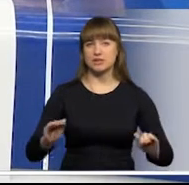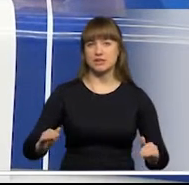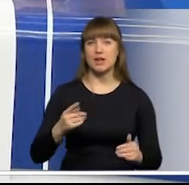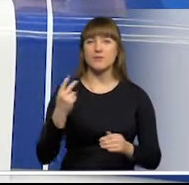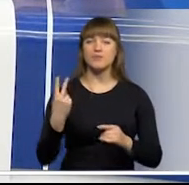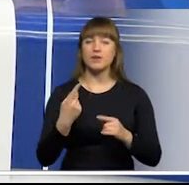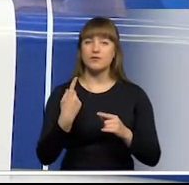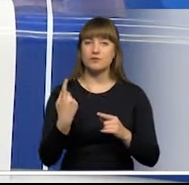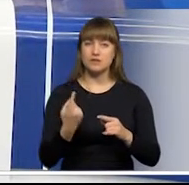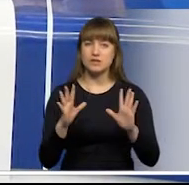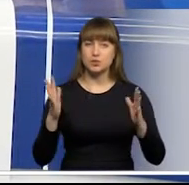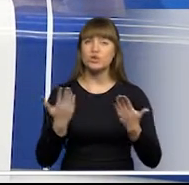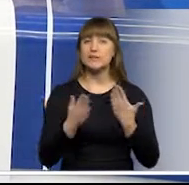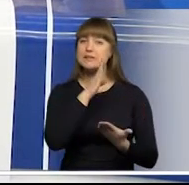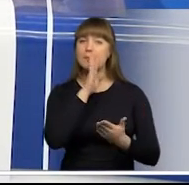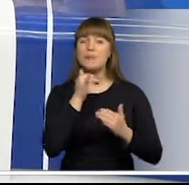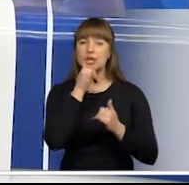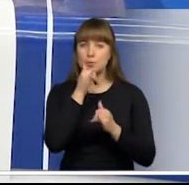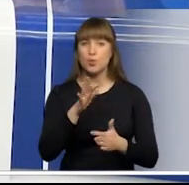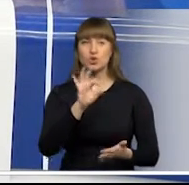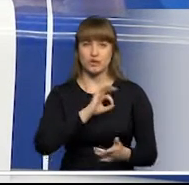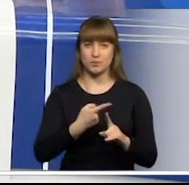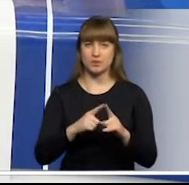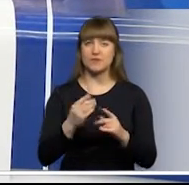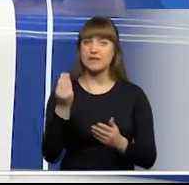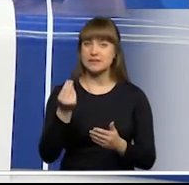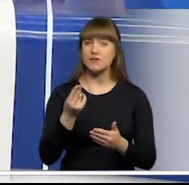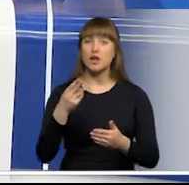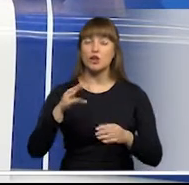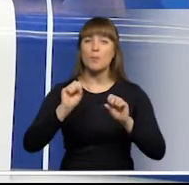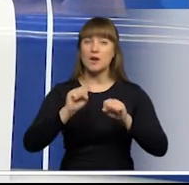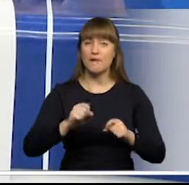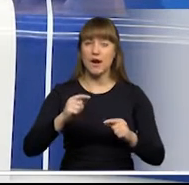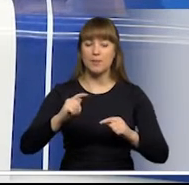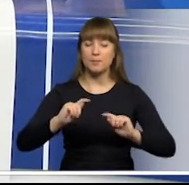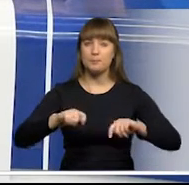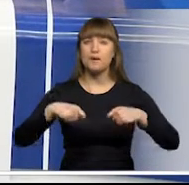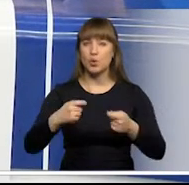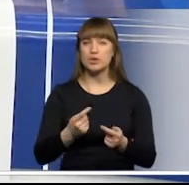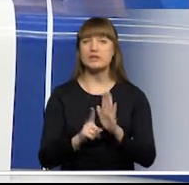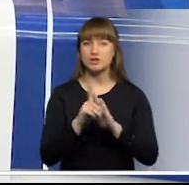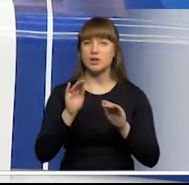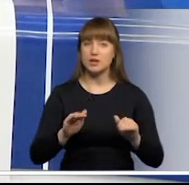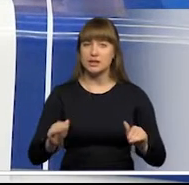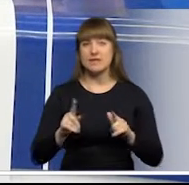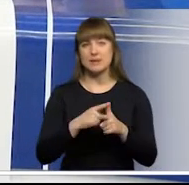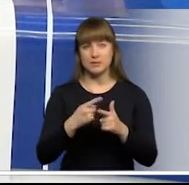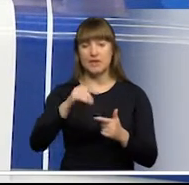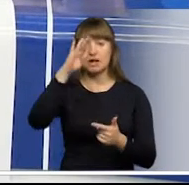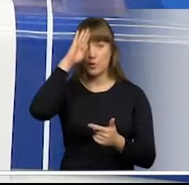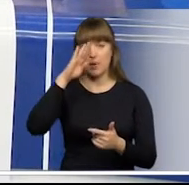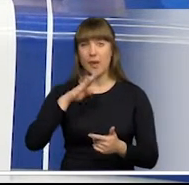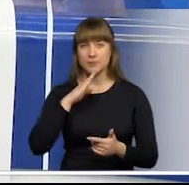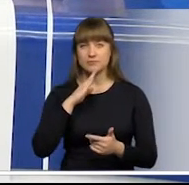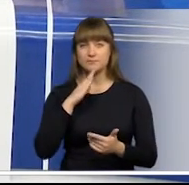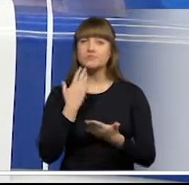мама не может использовать эти средства, то и права переходят сначала к детям или вот к папе. То есть, например,